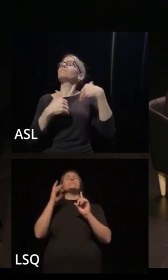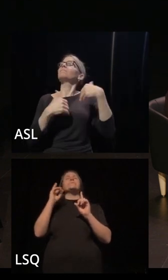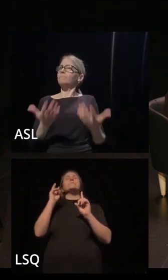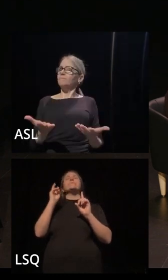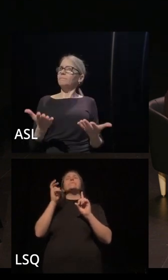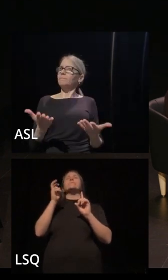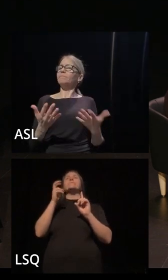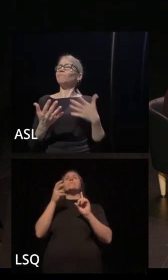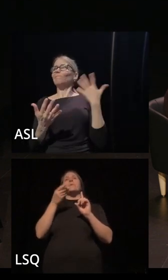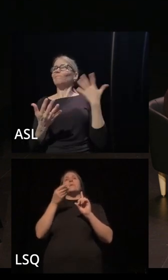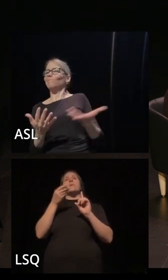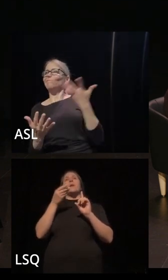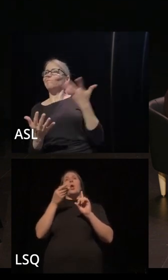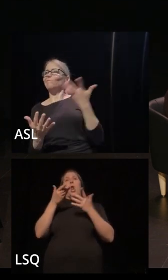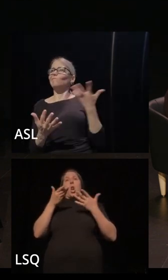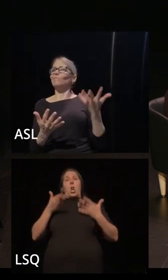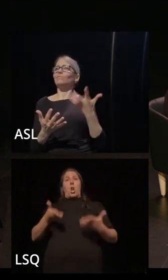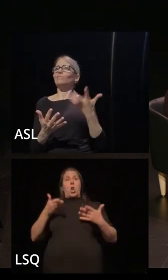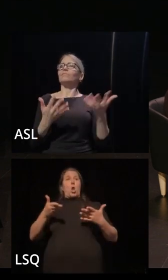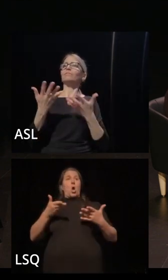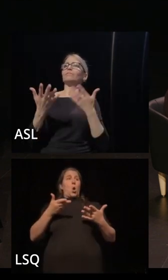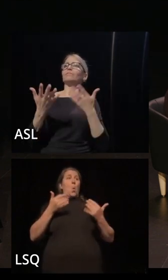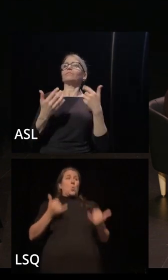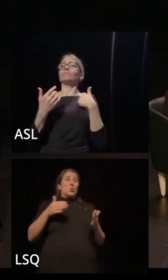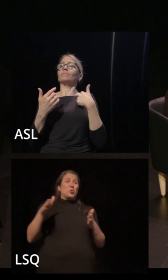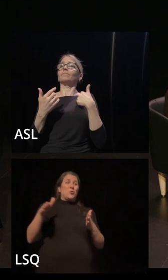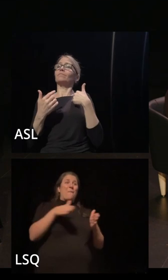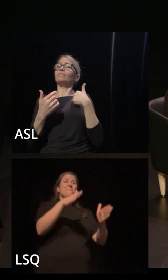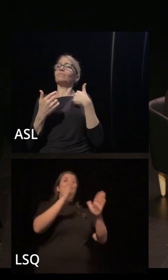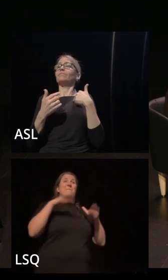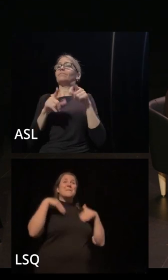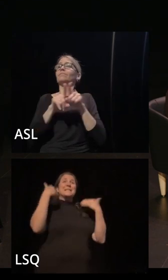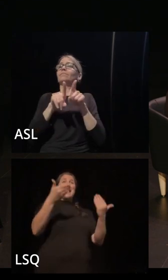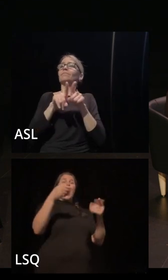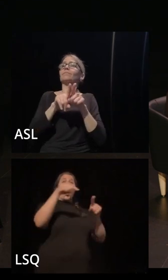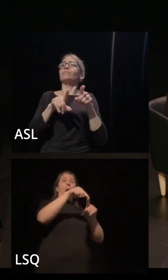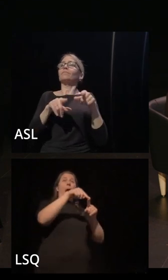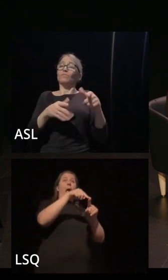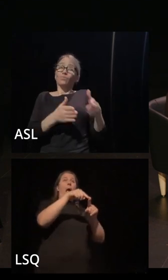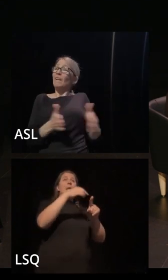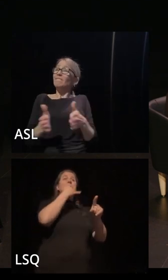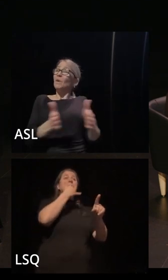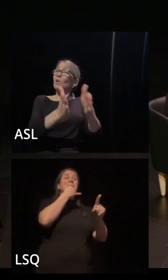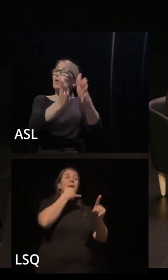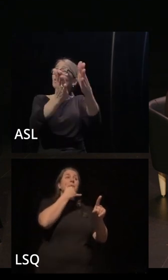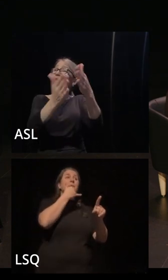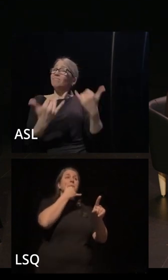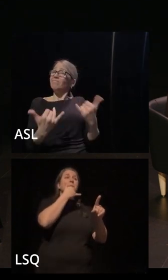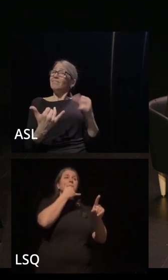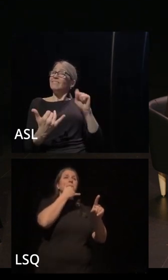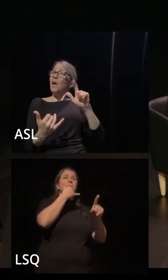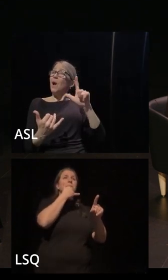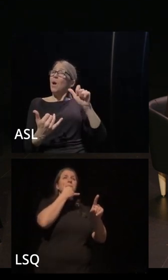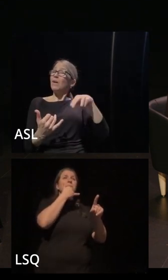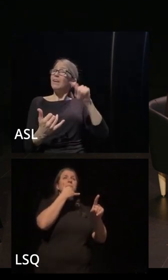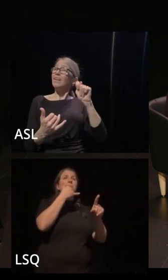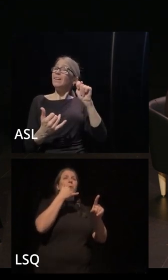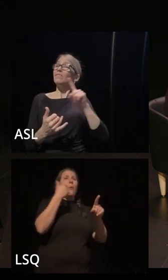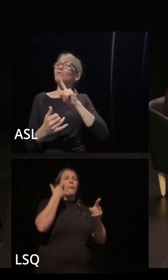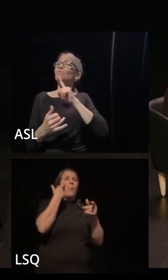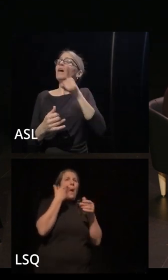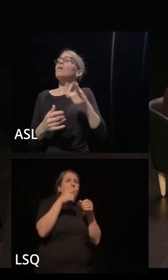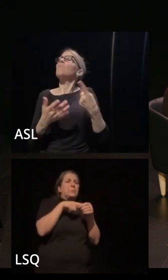mais en fait une perception que ce qui se passe sur notre Saint-Laurent aujourd'hui est infiniment plus grand que ce qu'on pourra jamais